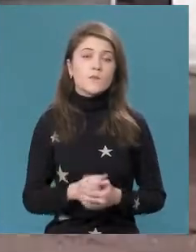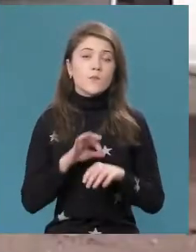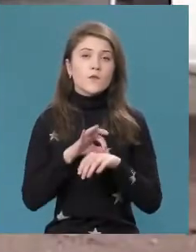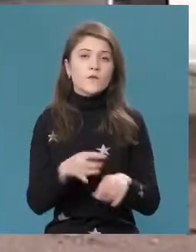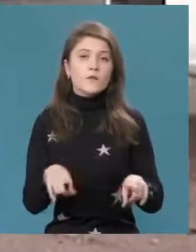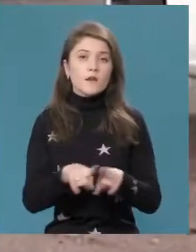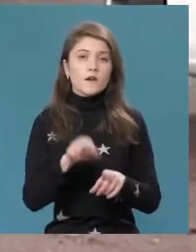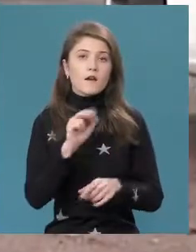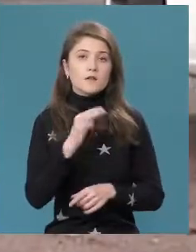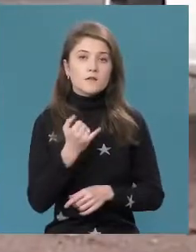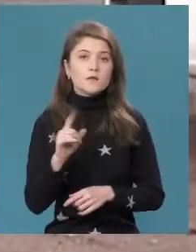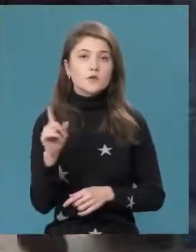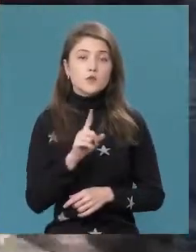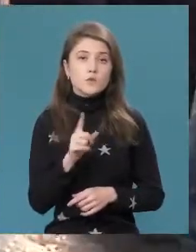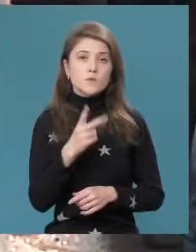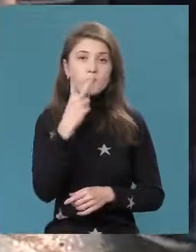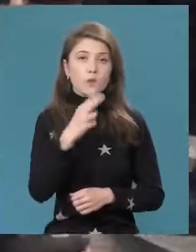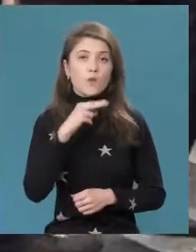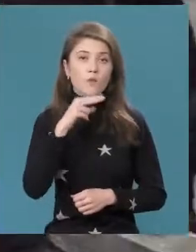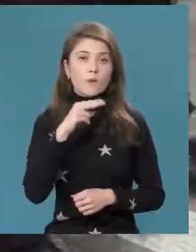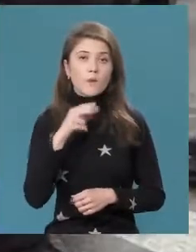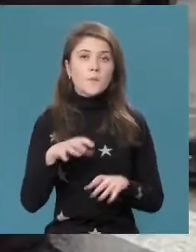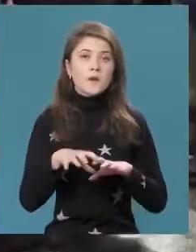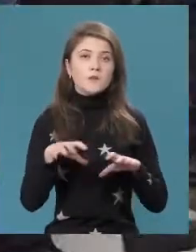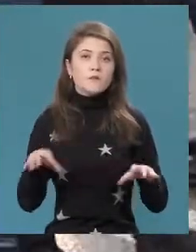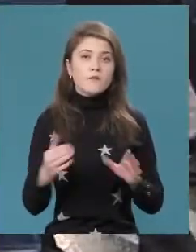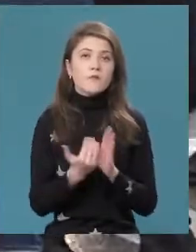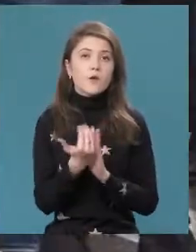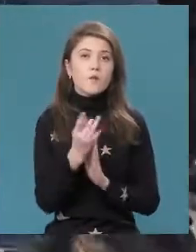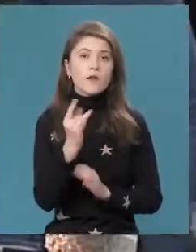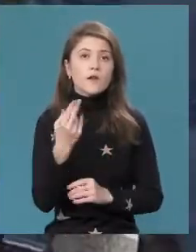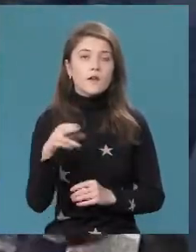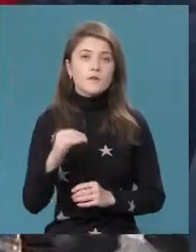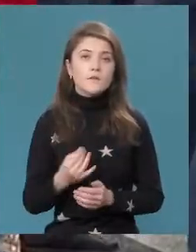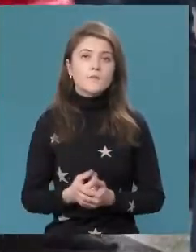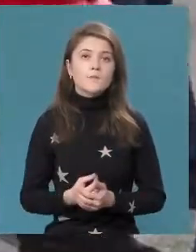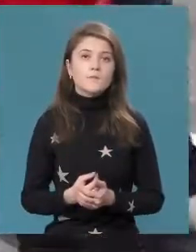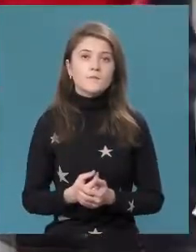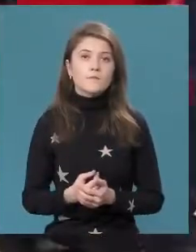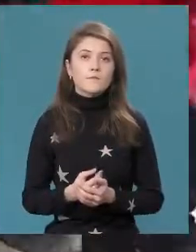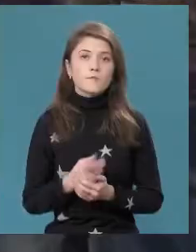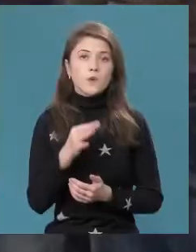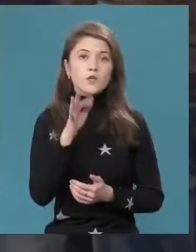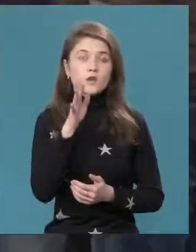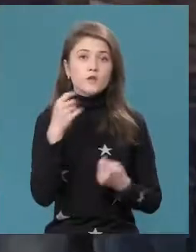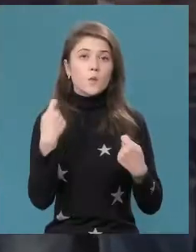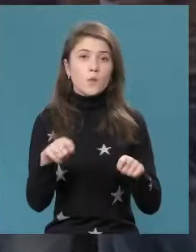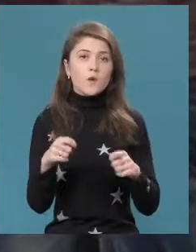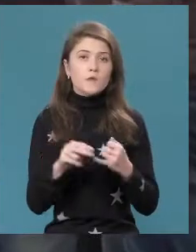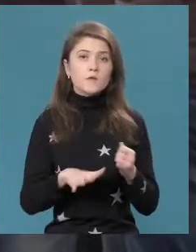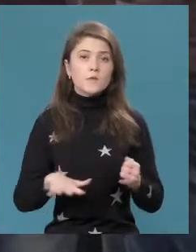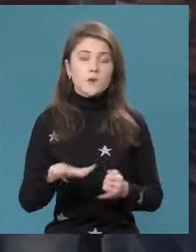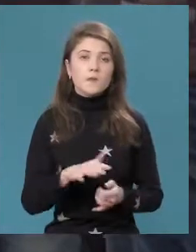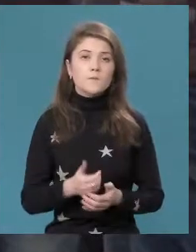акції, щоб звернути увагу президента Верховної Ради про не на часі продаж землі. Бо не готова